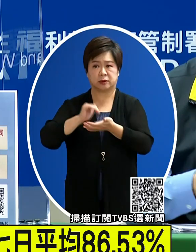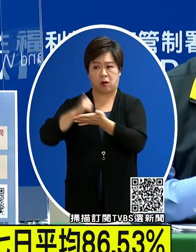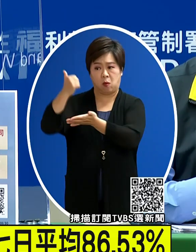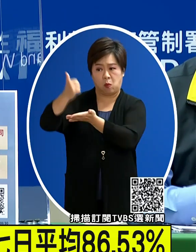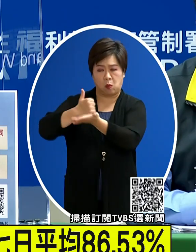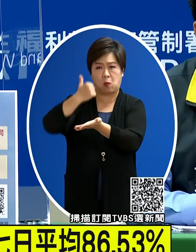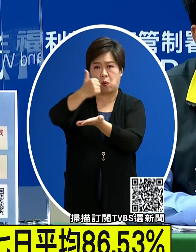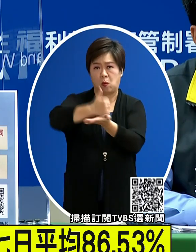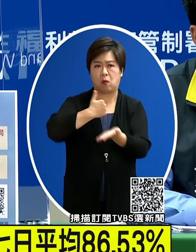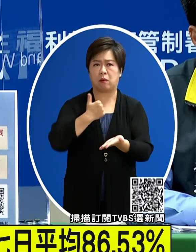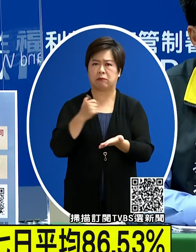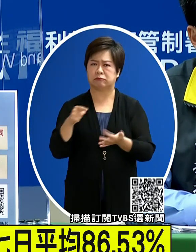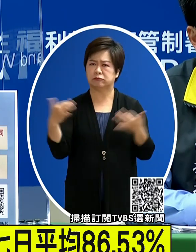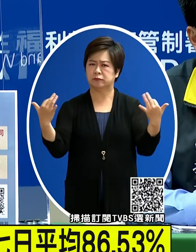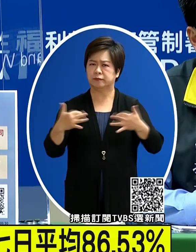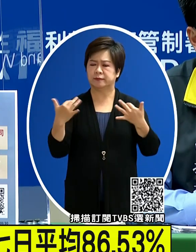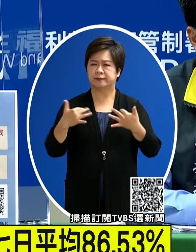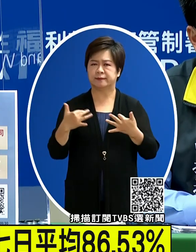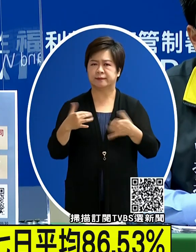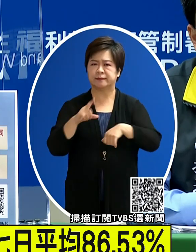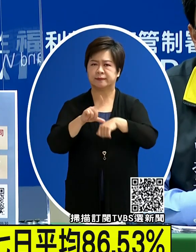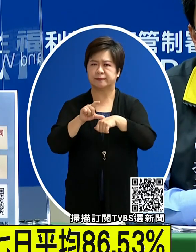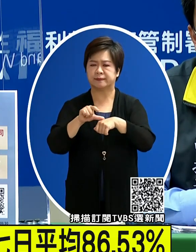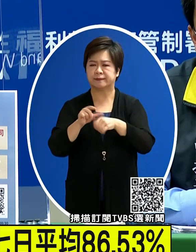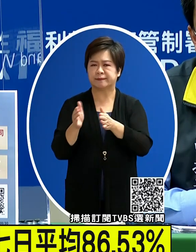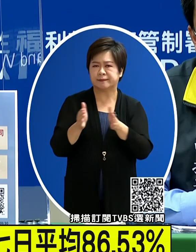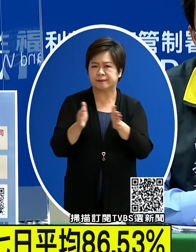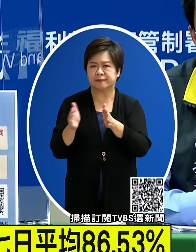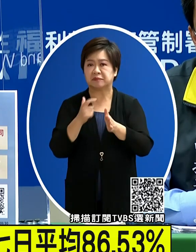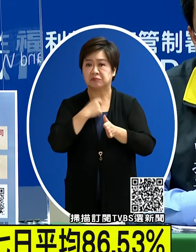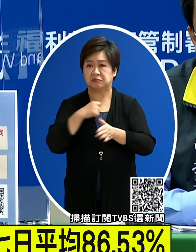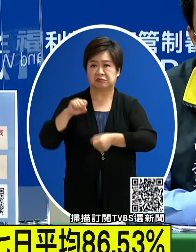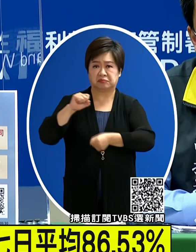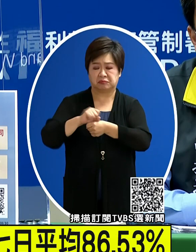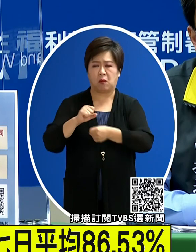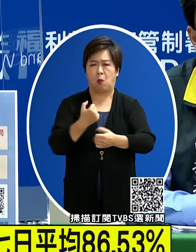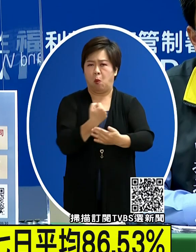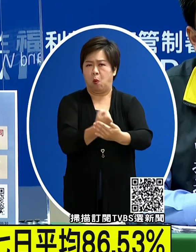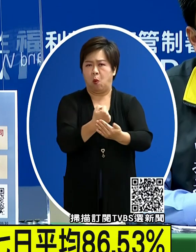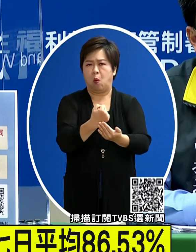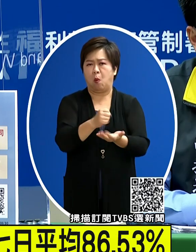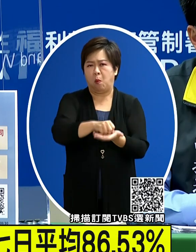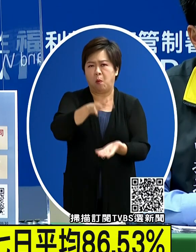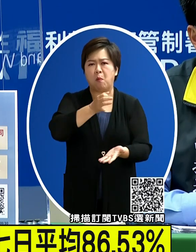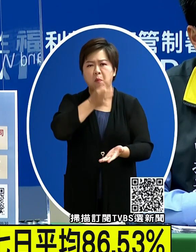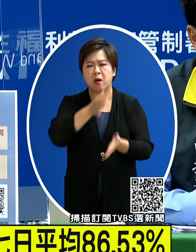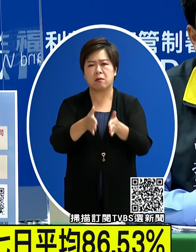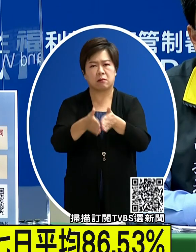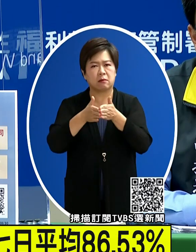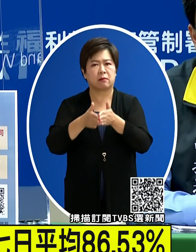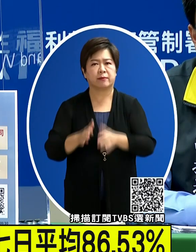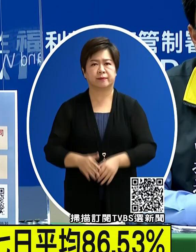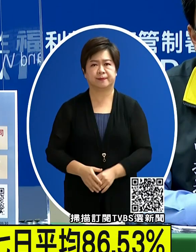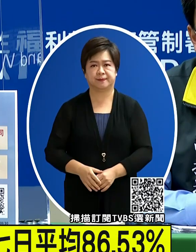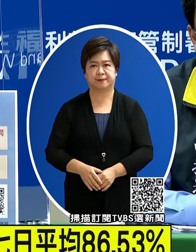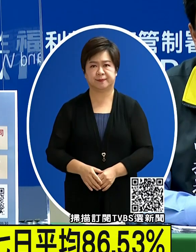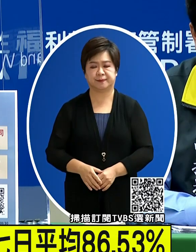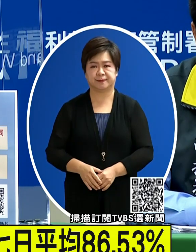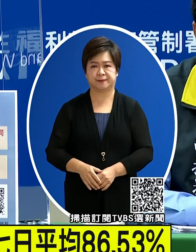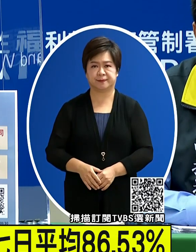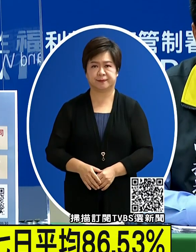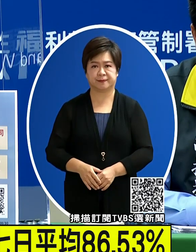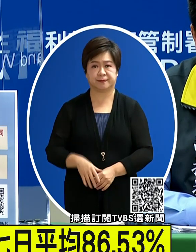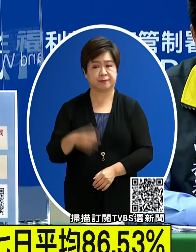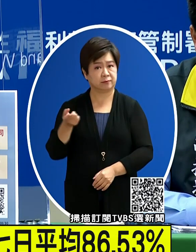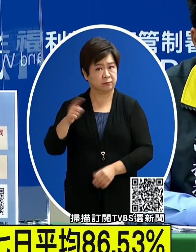或等等的相关的问题哈，我们会买的比我们所需要的还要更多哈，方向应该是这样子。然后